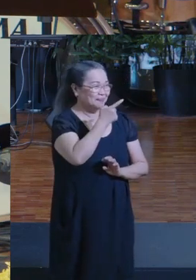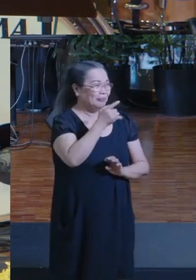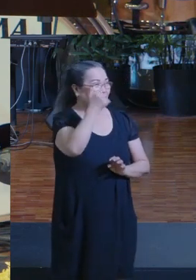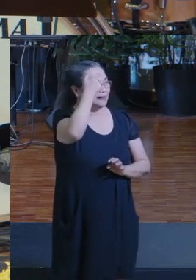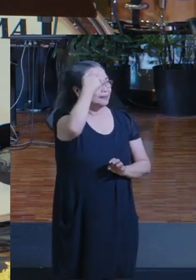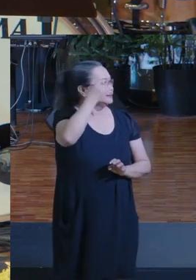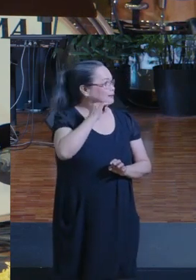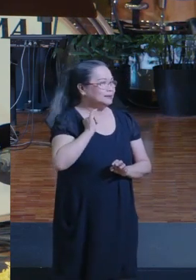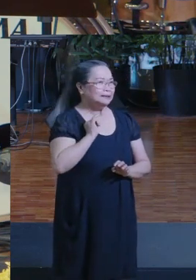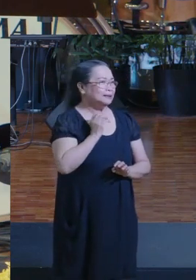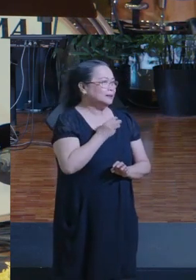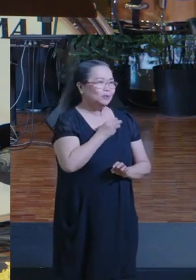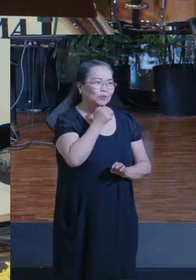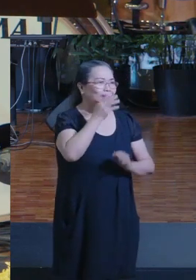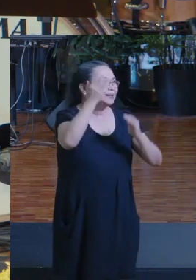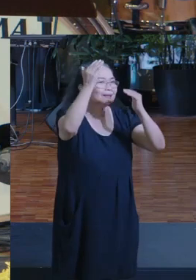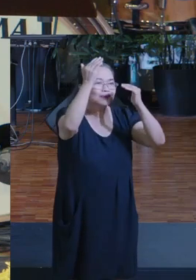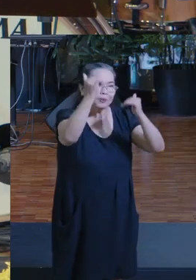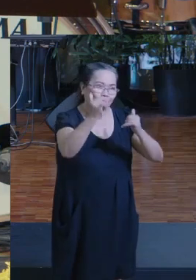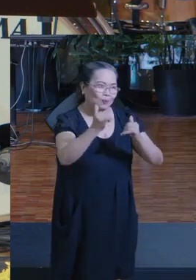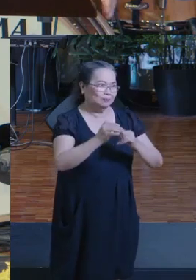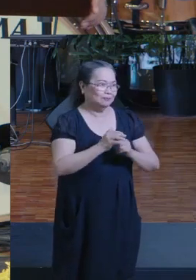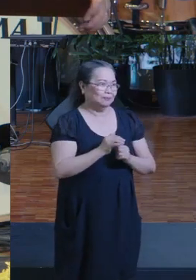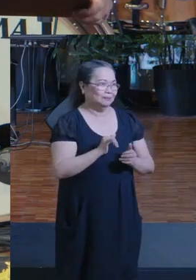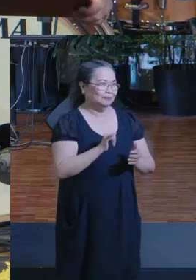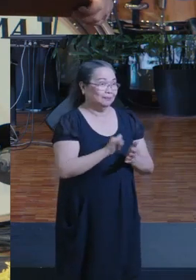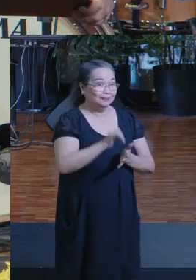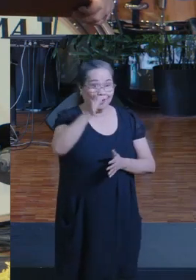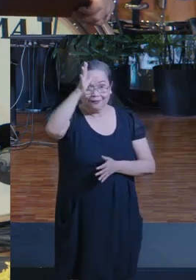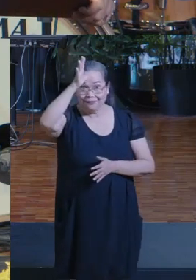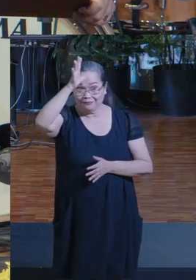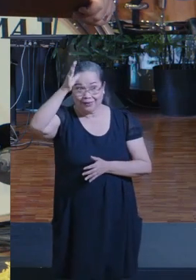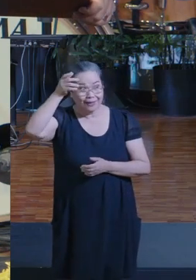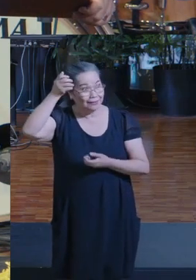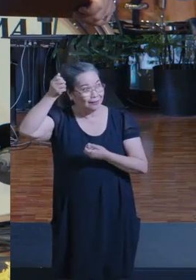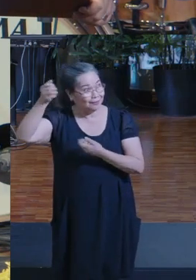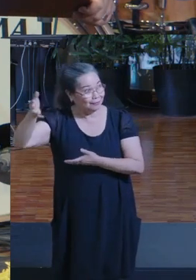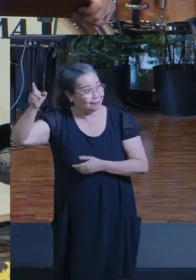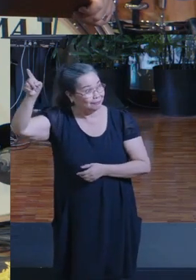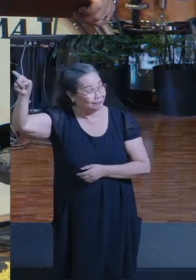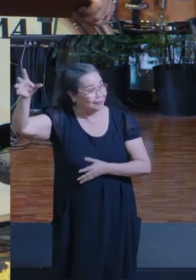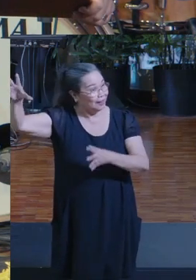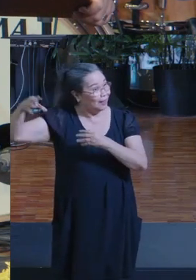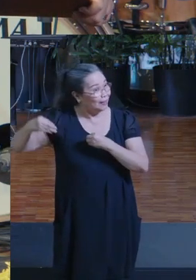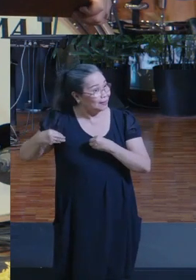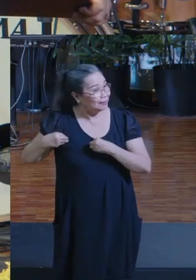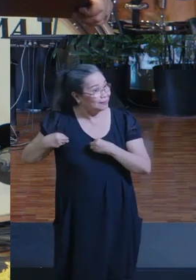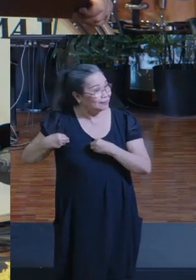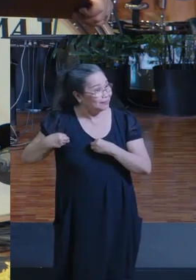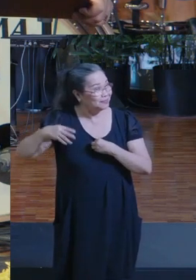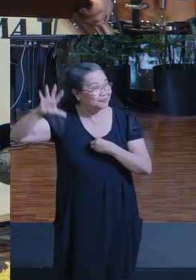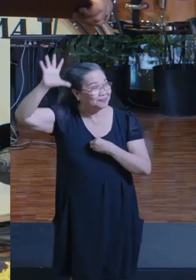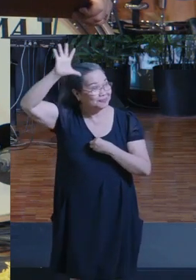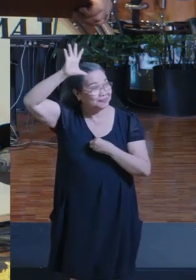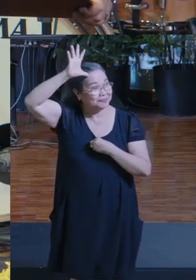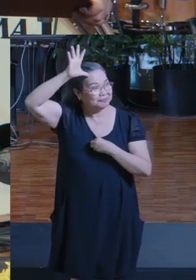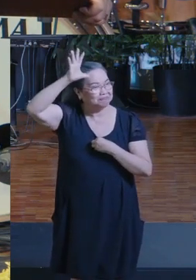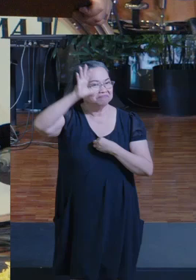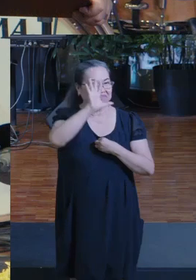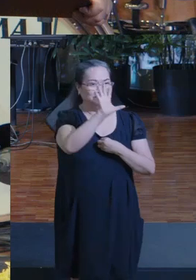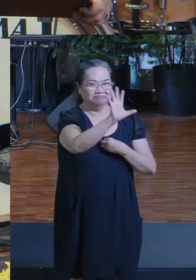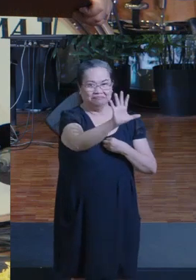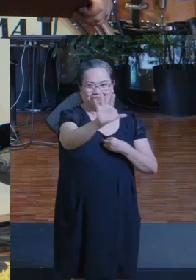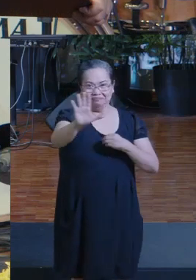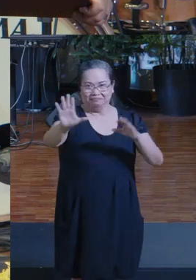Hindi po natin pwedeng asahan ang ating mga pinagmanahan na magulang,